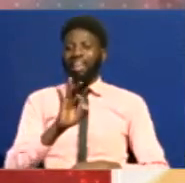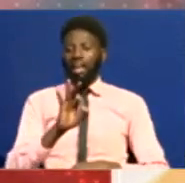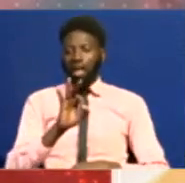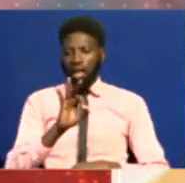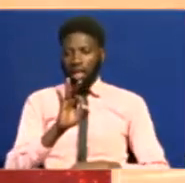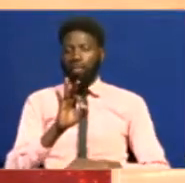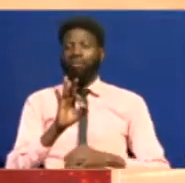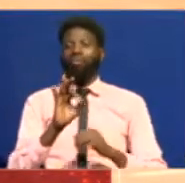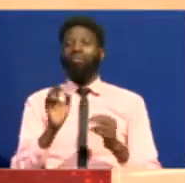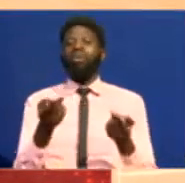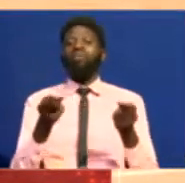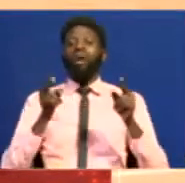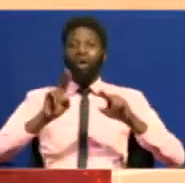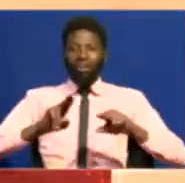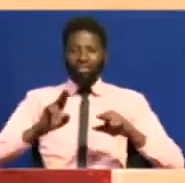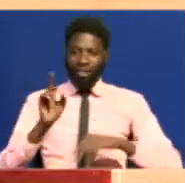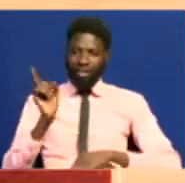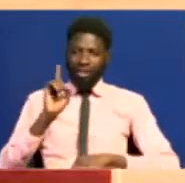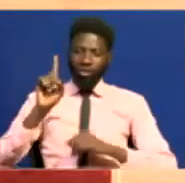Nairobi.